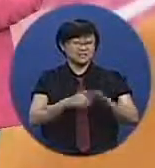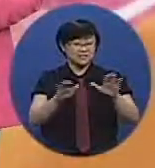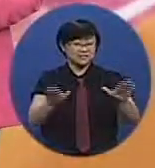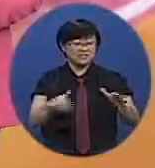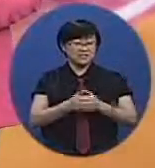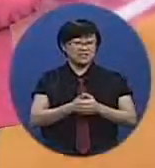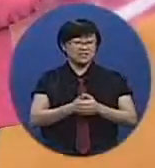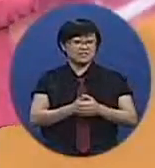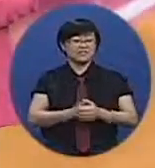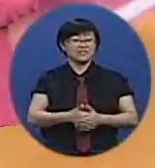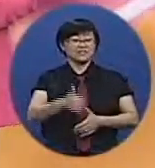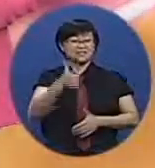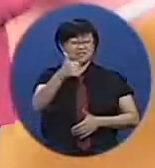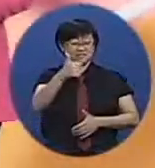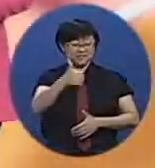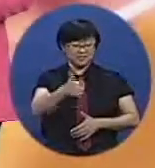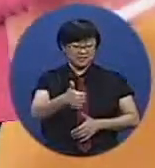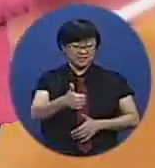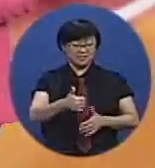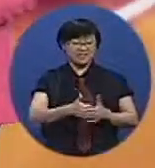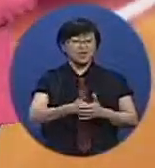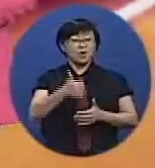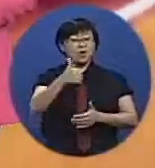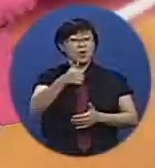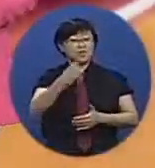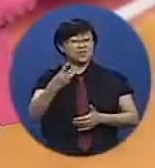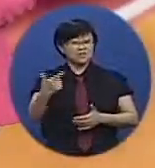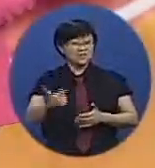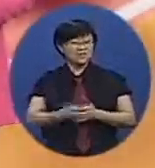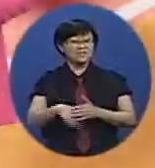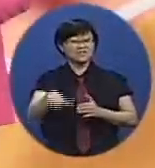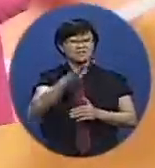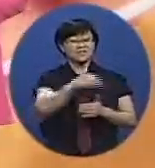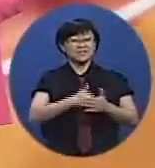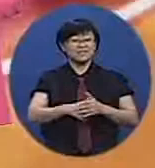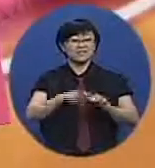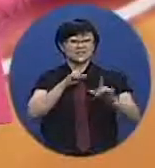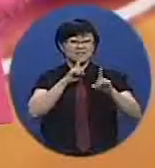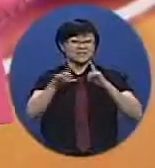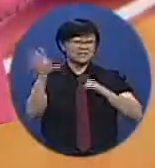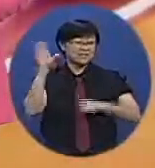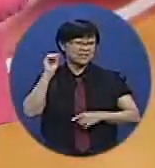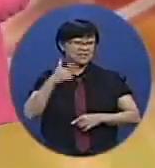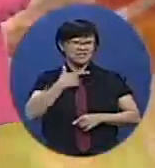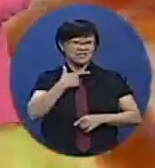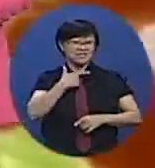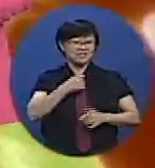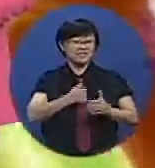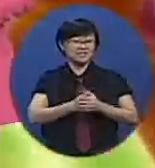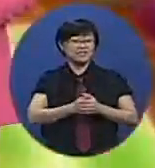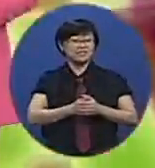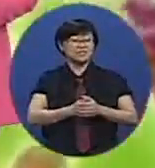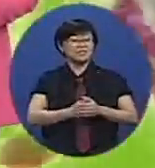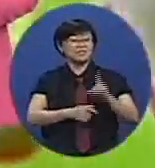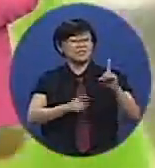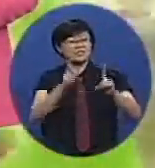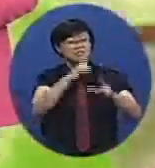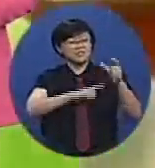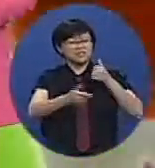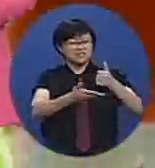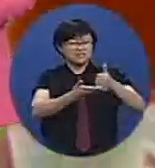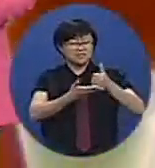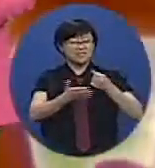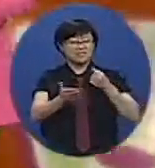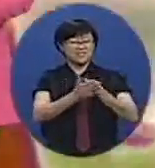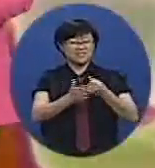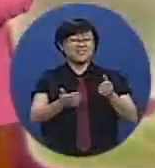여기 536입니다. 여기. 네, 네. 예, 예. 아버님 그런데 저희가 그냥 말씀 많이 들으면 좋은데 네. 한 분이라도 더 모셔야 되기